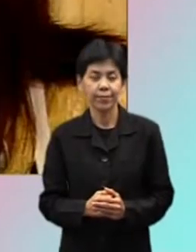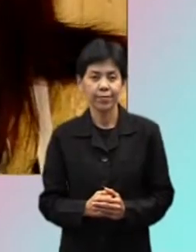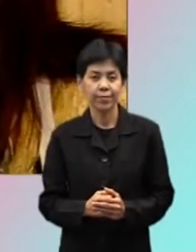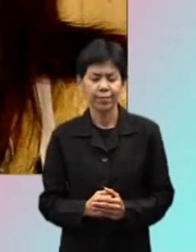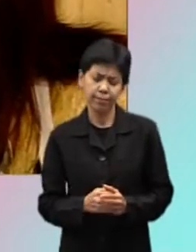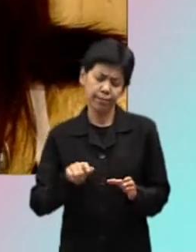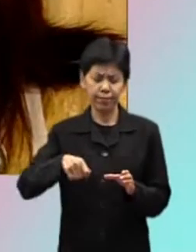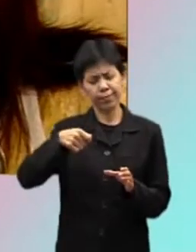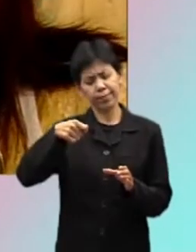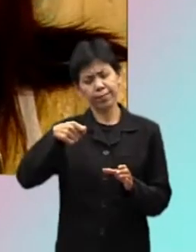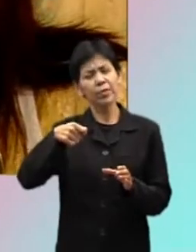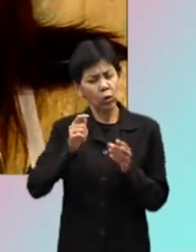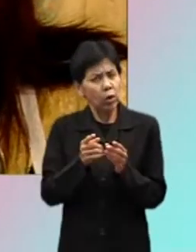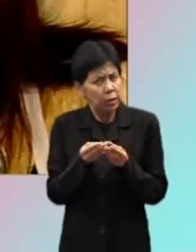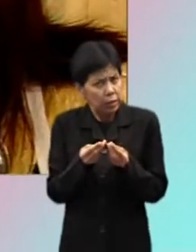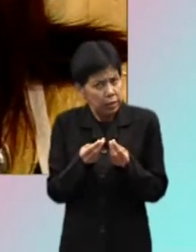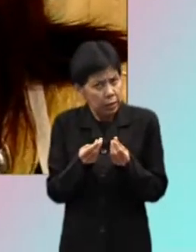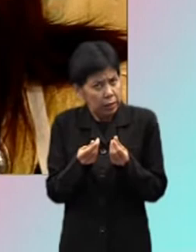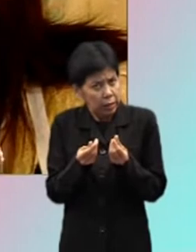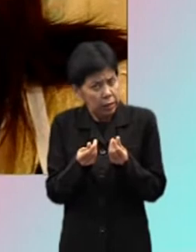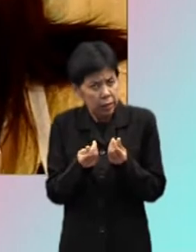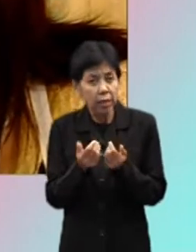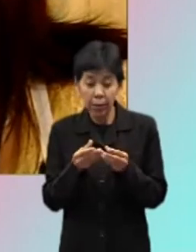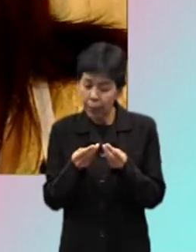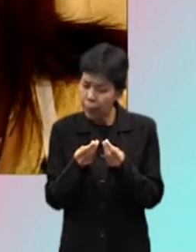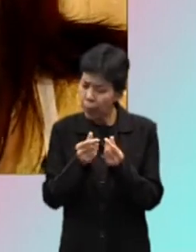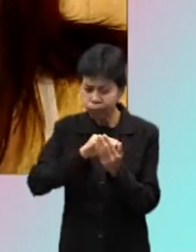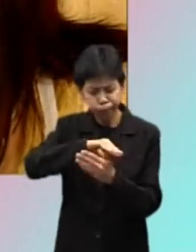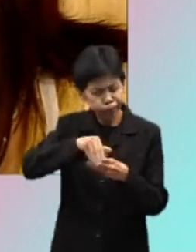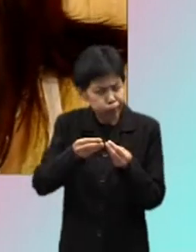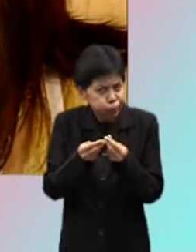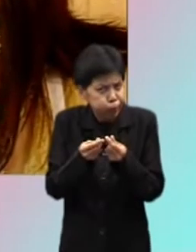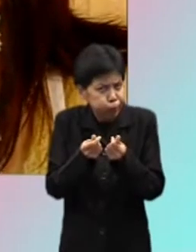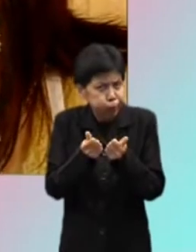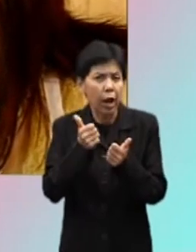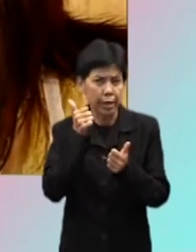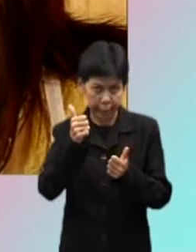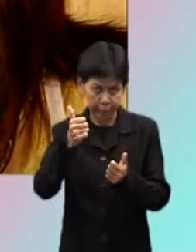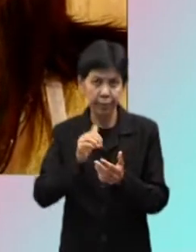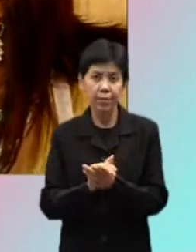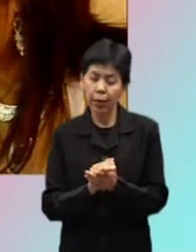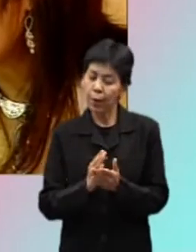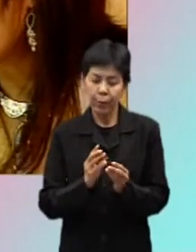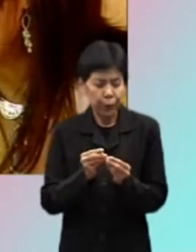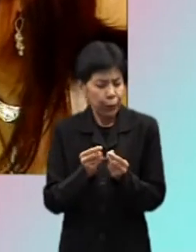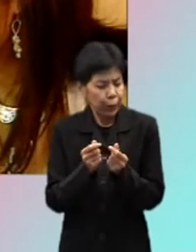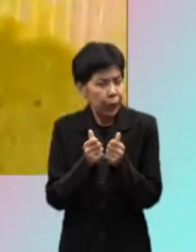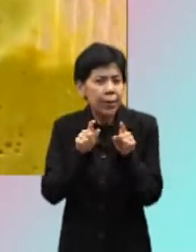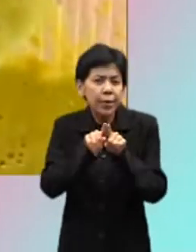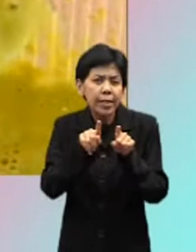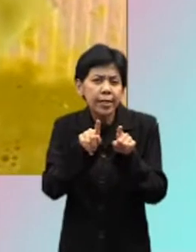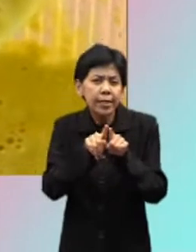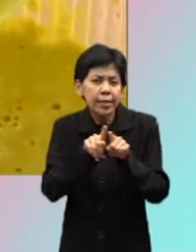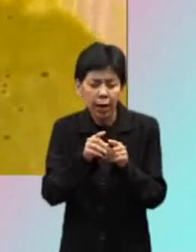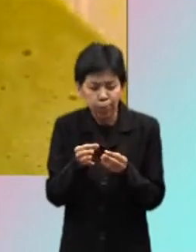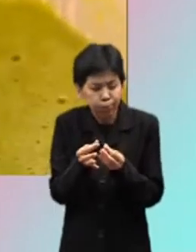ลักษณะละเอียดคือละเอียดแล้วก็เป็นเนื้อเดียวกันเลยนะคะจะเนียนเลยนะคะจะ